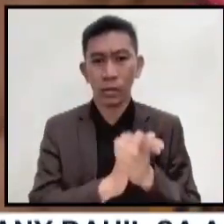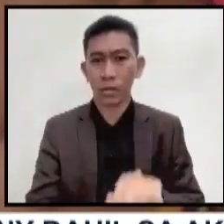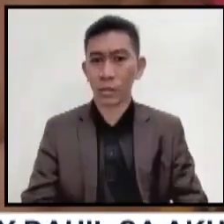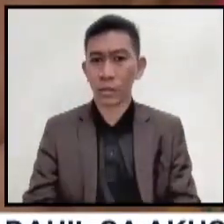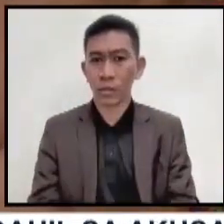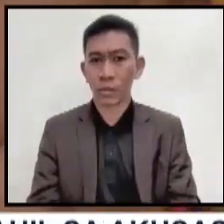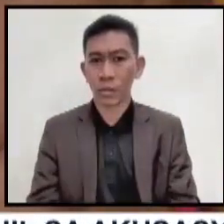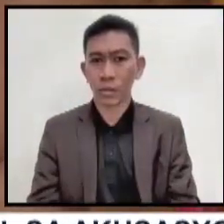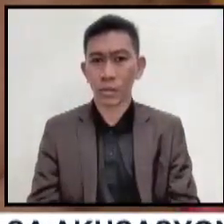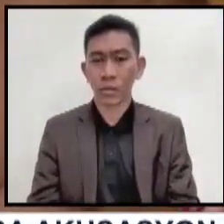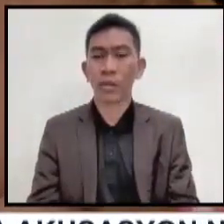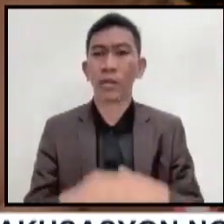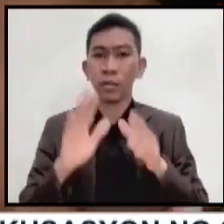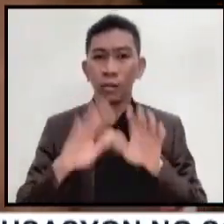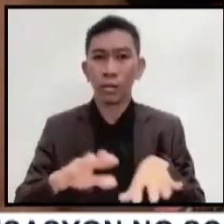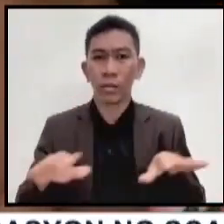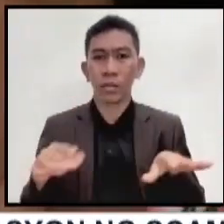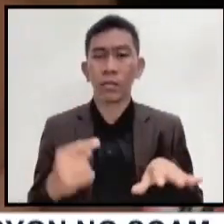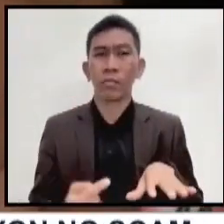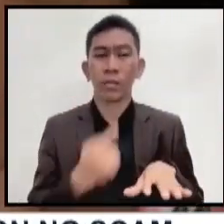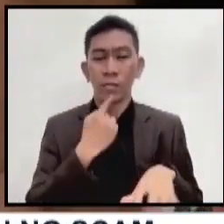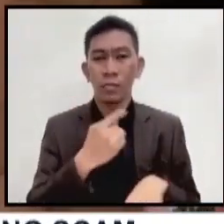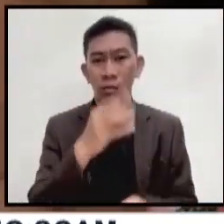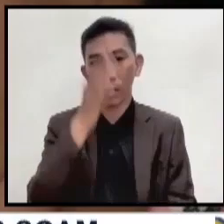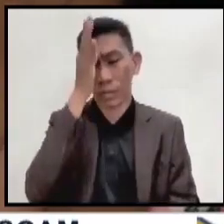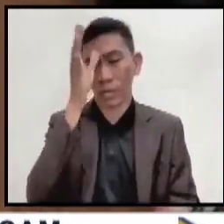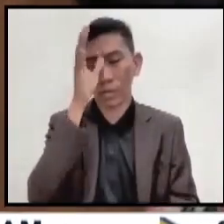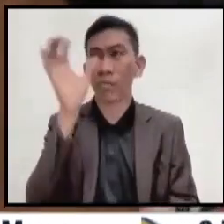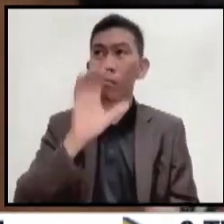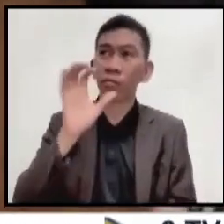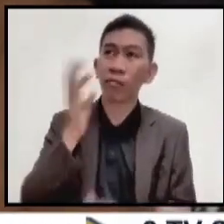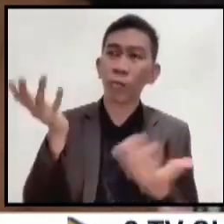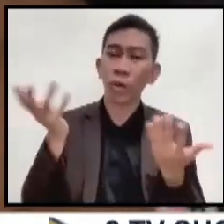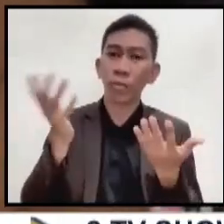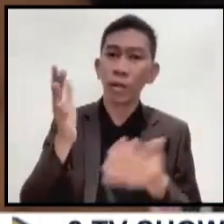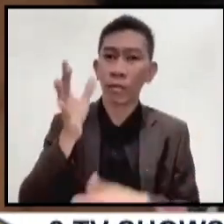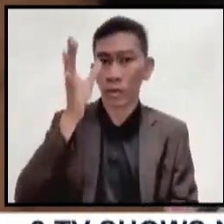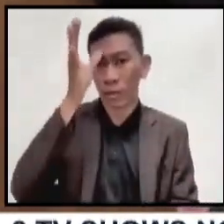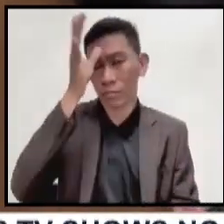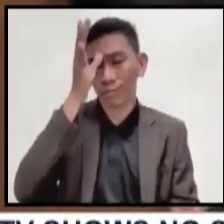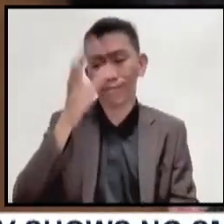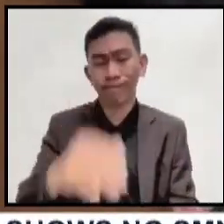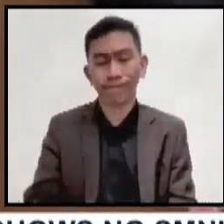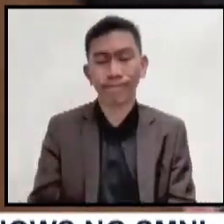mga bata. Maliliit, nahanap siya. Kaya parang,